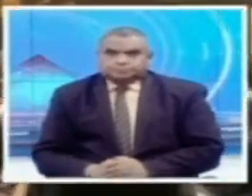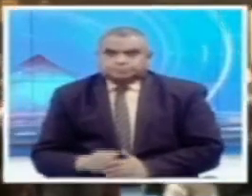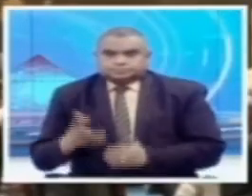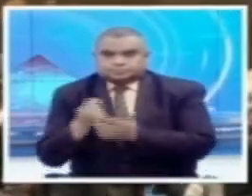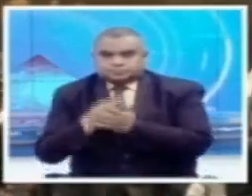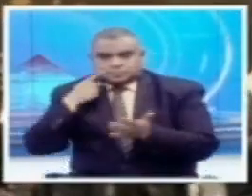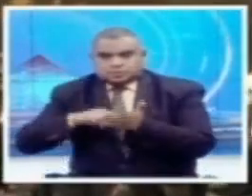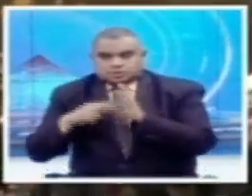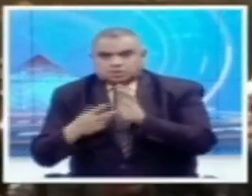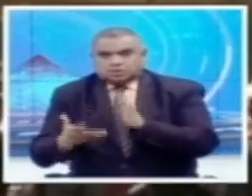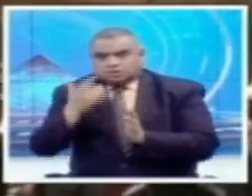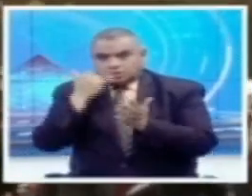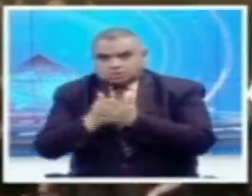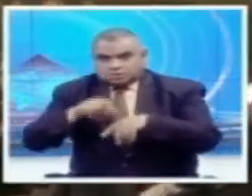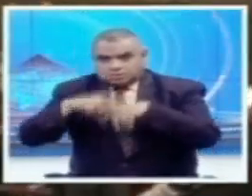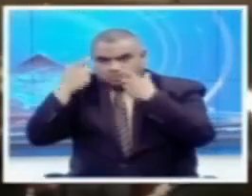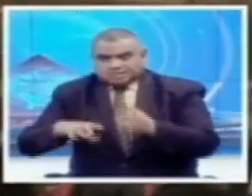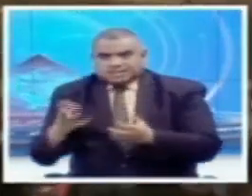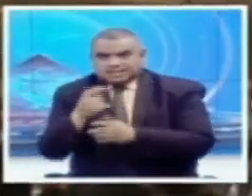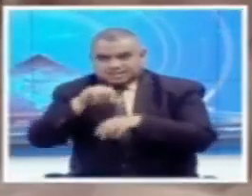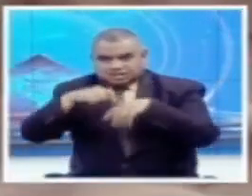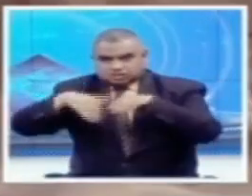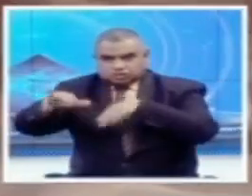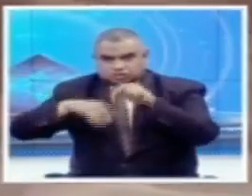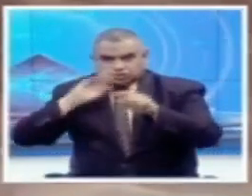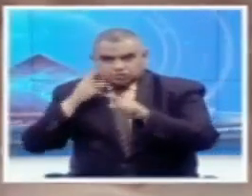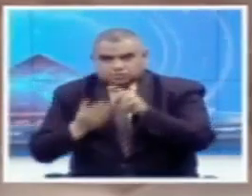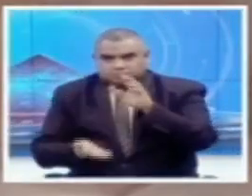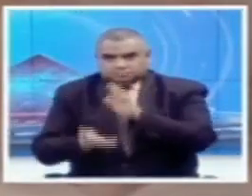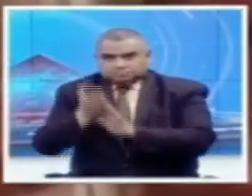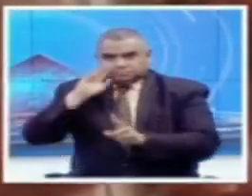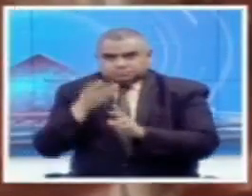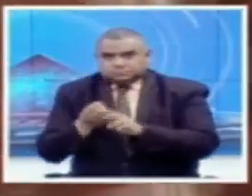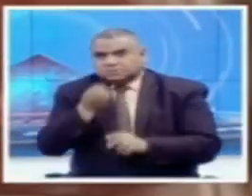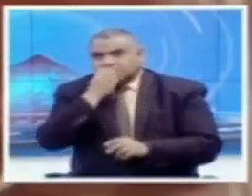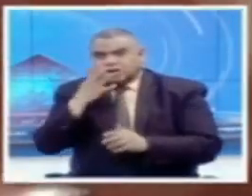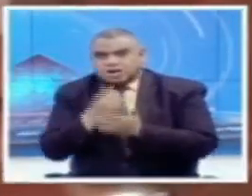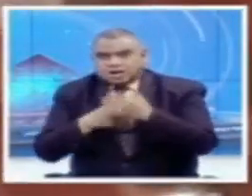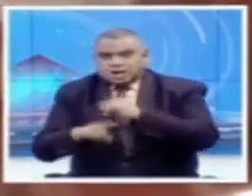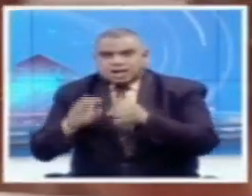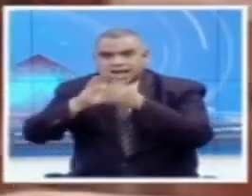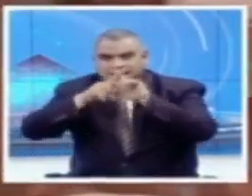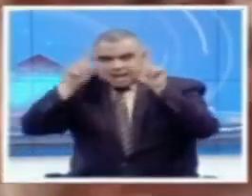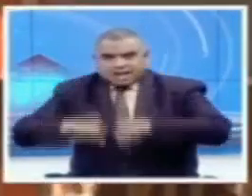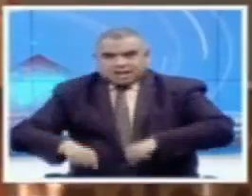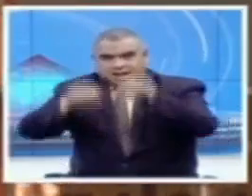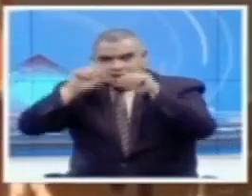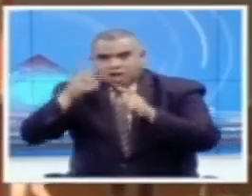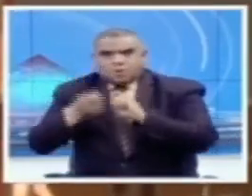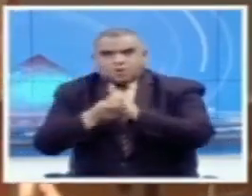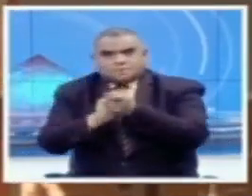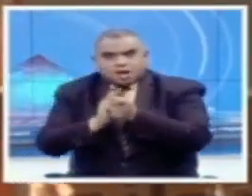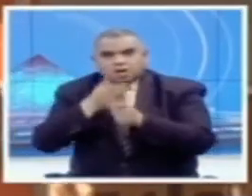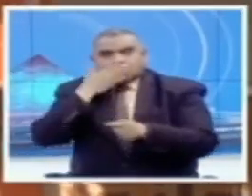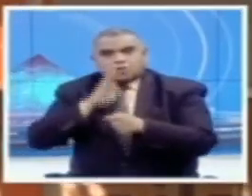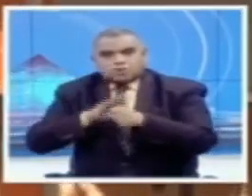بشاكلة واحدة بدت الشوارع المصرية على هذا الحال، تنوع كبير في السلع سواء بالمجمعات الاستهلاكية أو المعارض